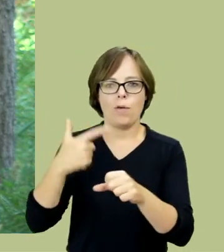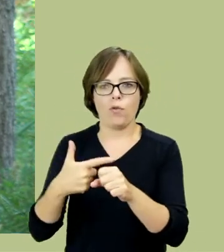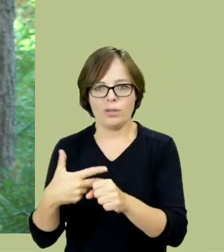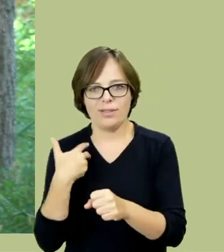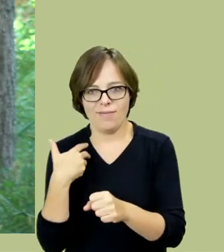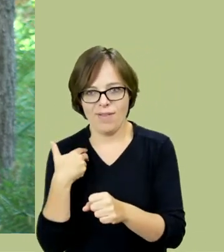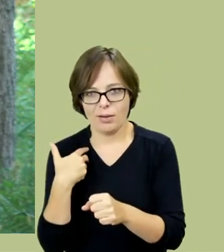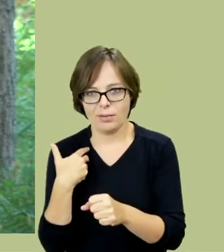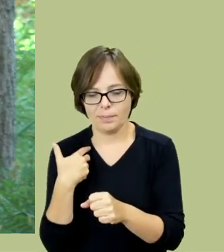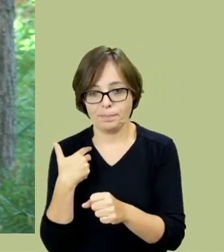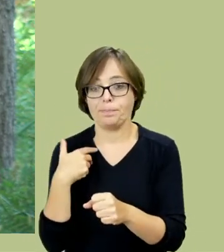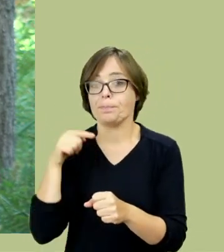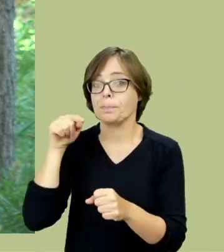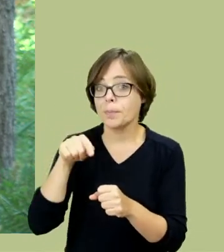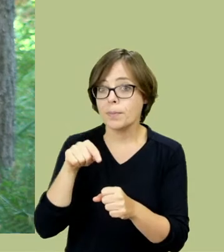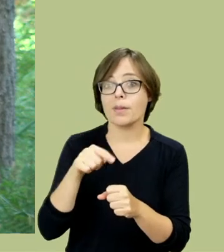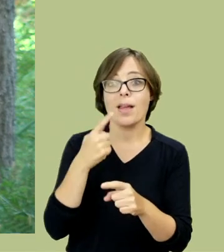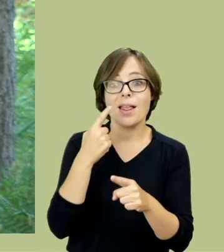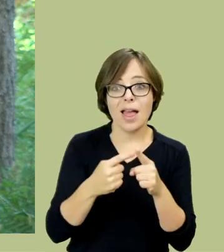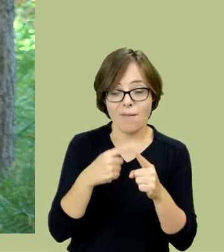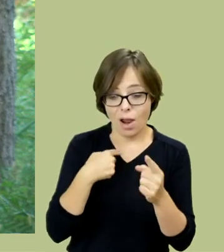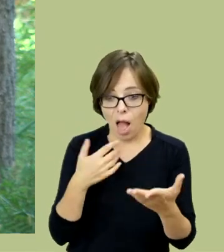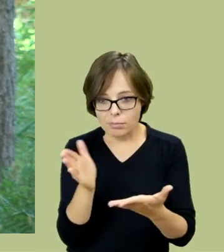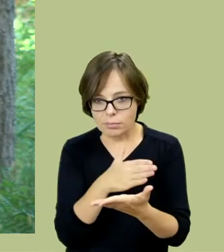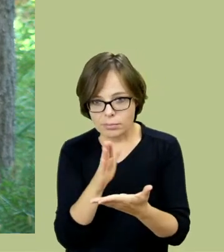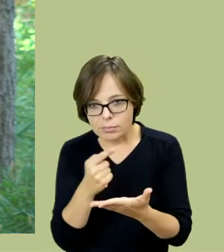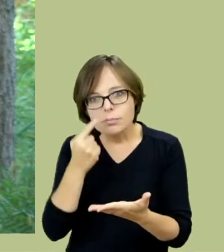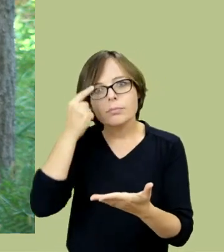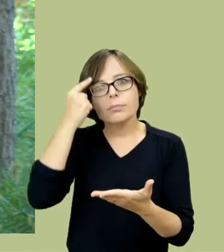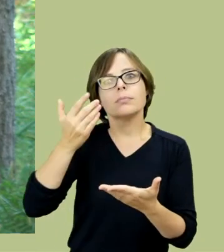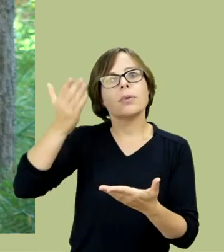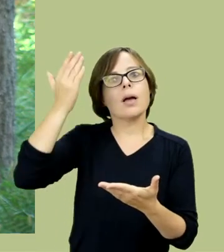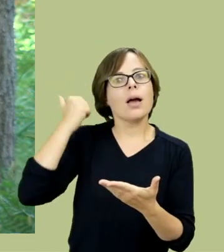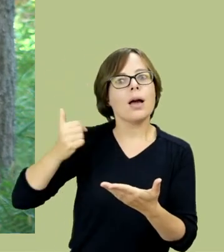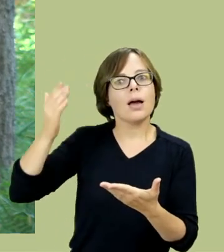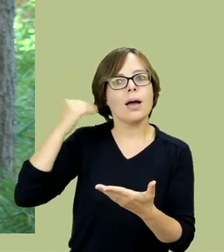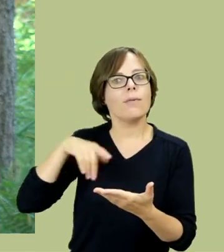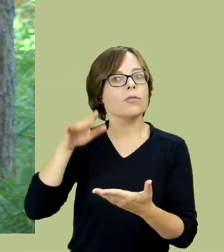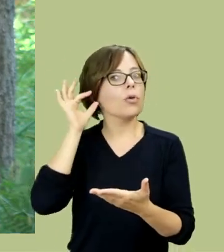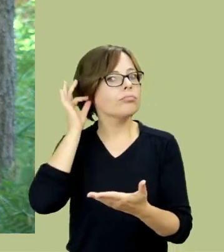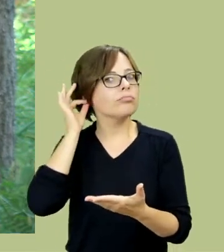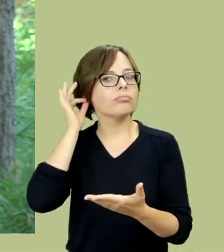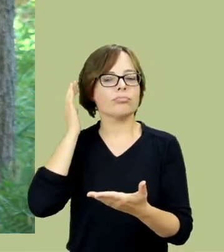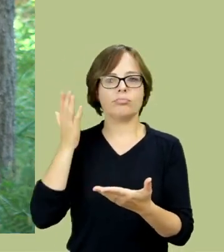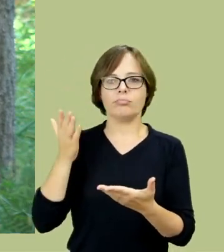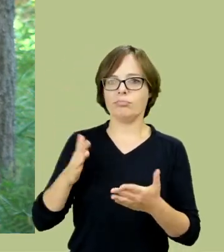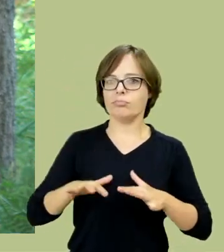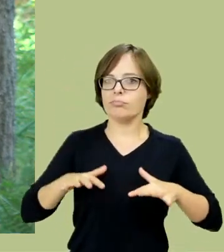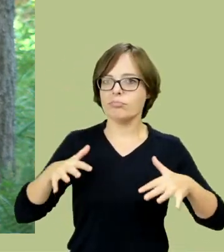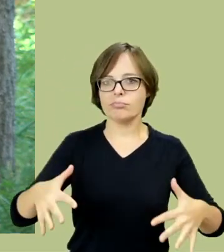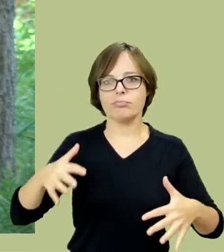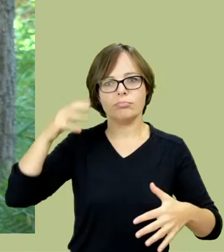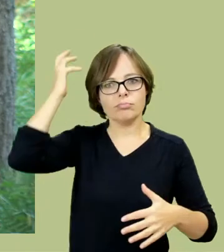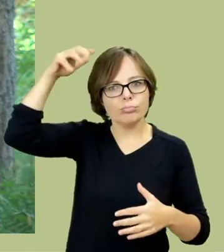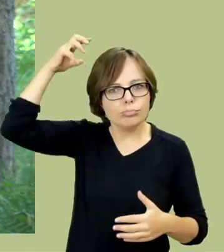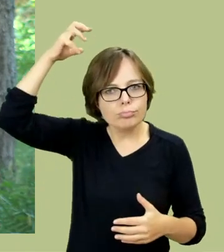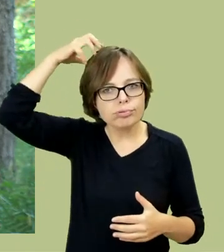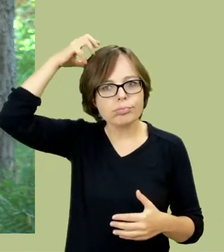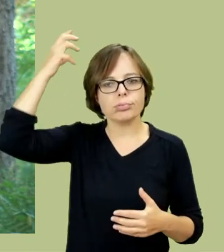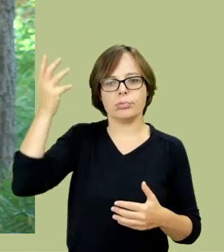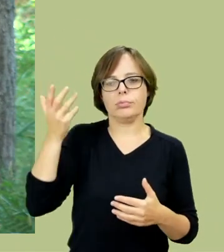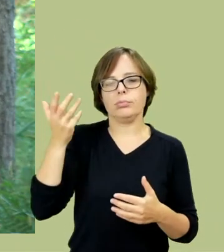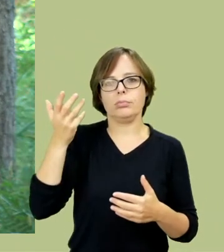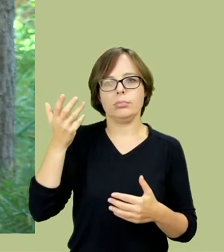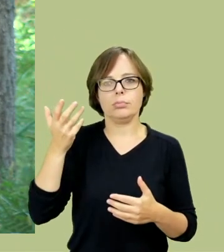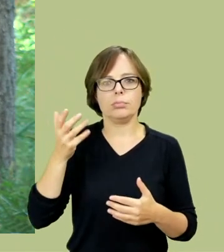Można było przenieść się na chwilę w ten świat, gdzie te damy w wysokich fryzurach, z